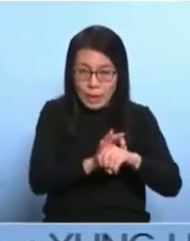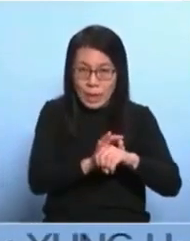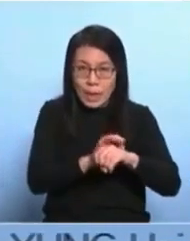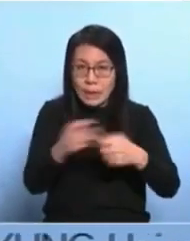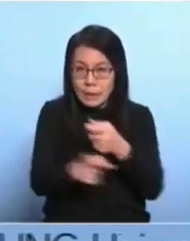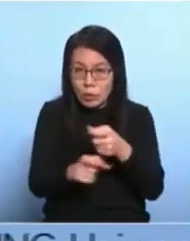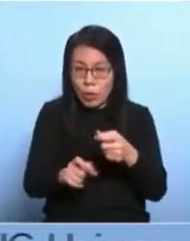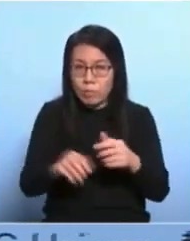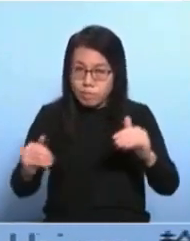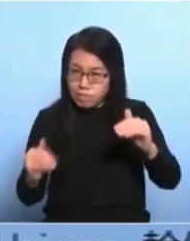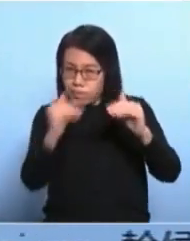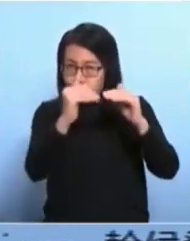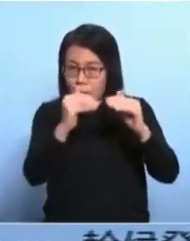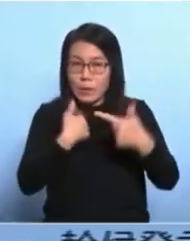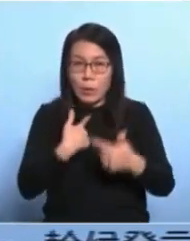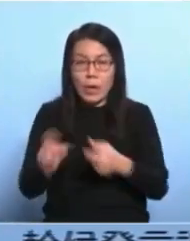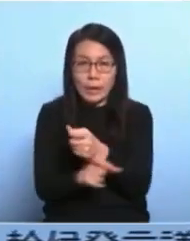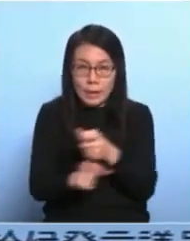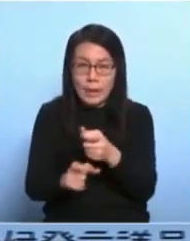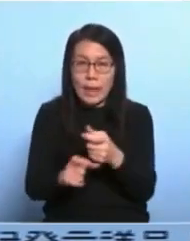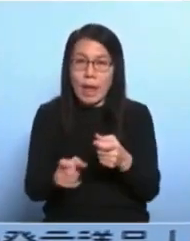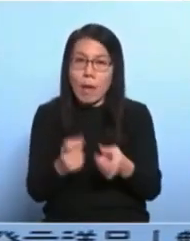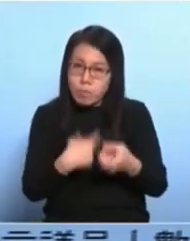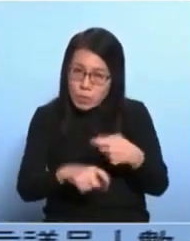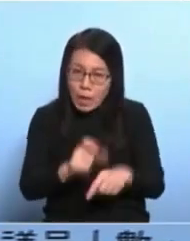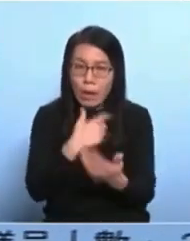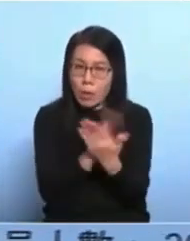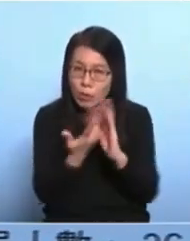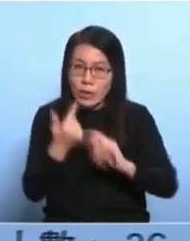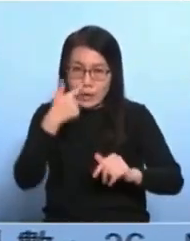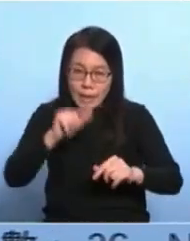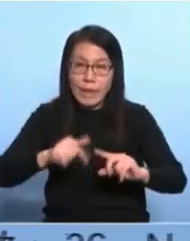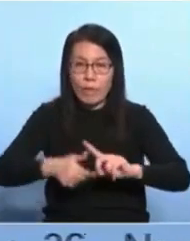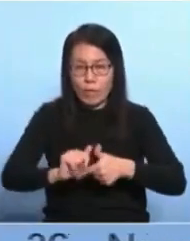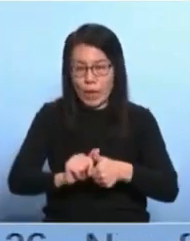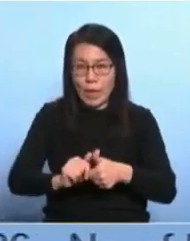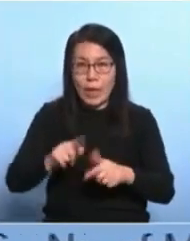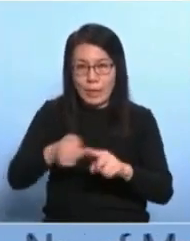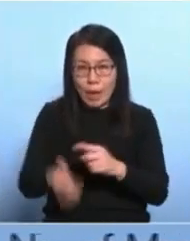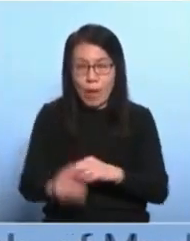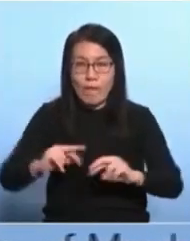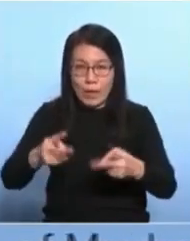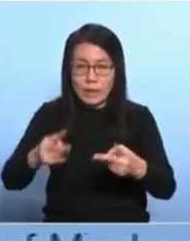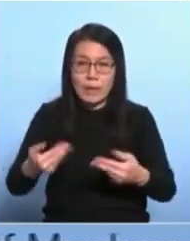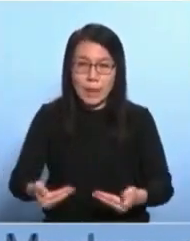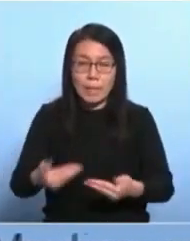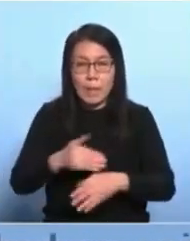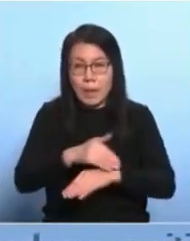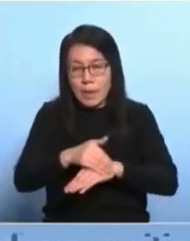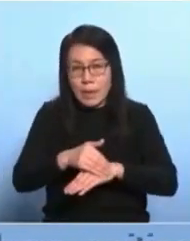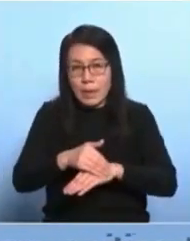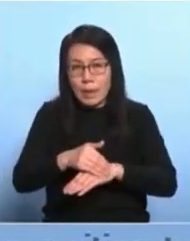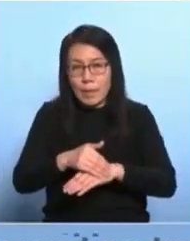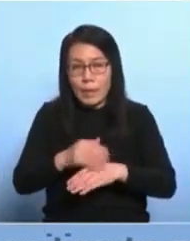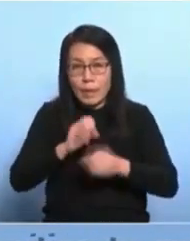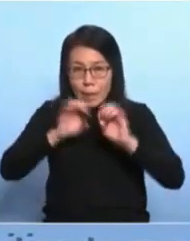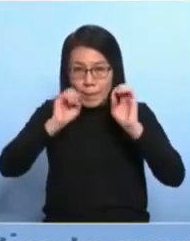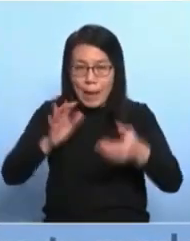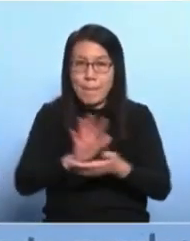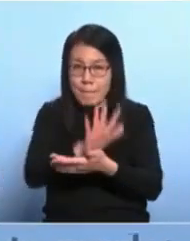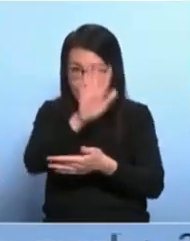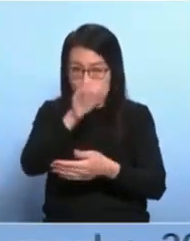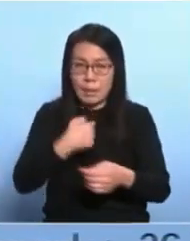系，共創經濟貿易合作新優勢。今年是粵港澳大灣區發展規劃綱要宣布五週